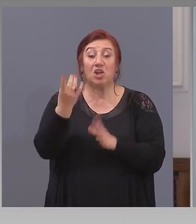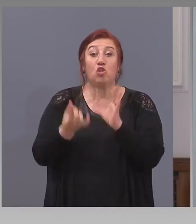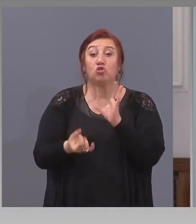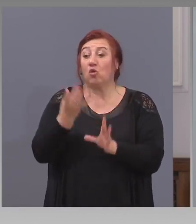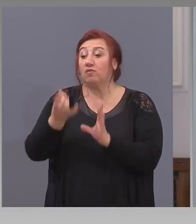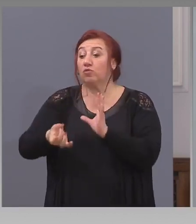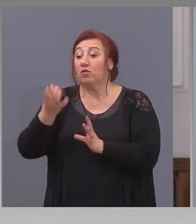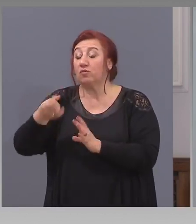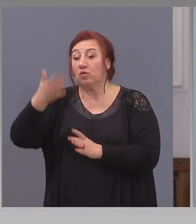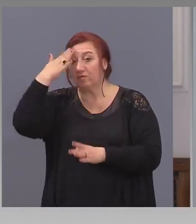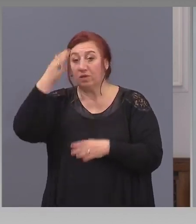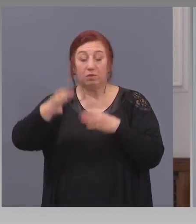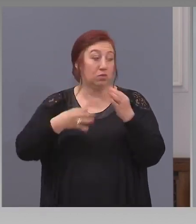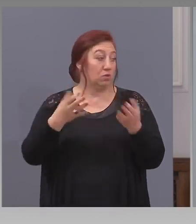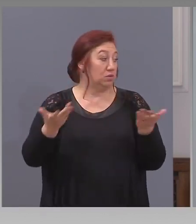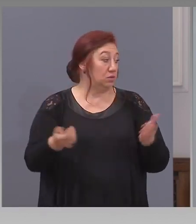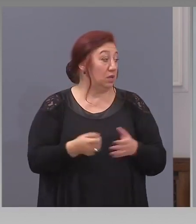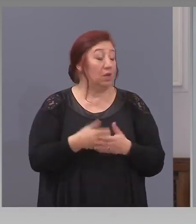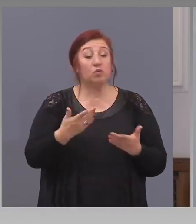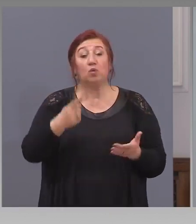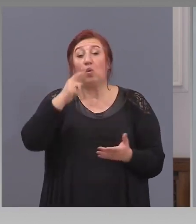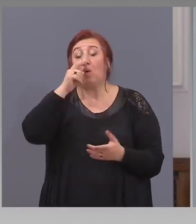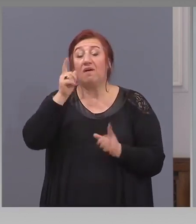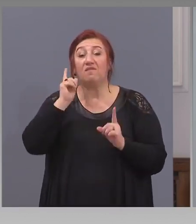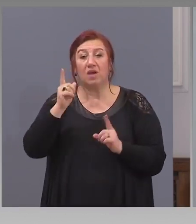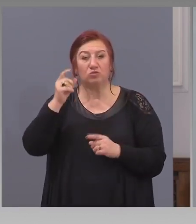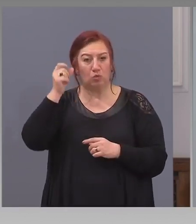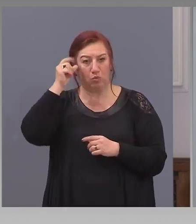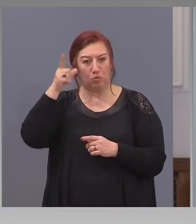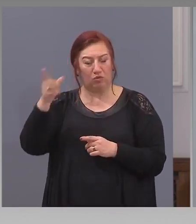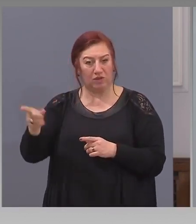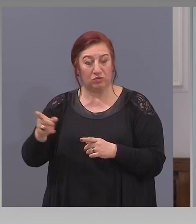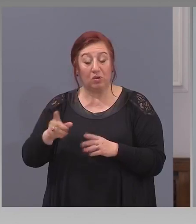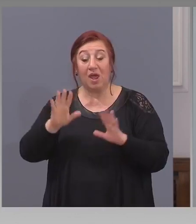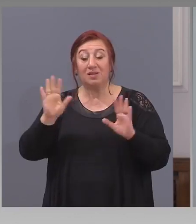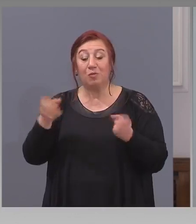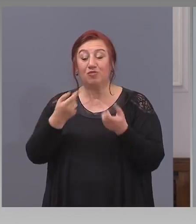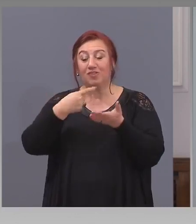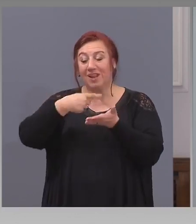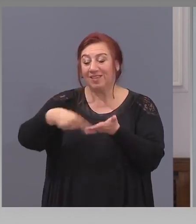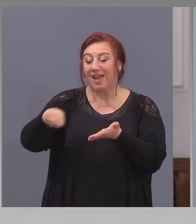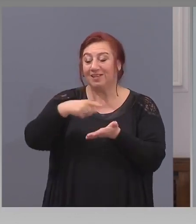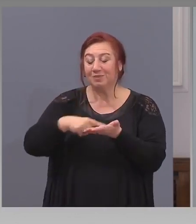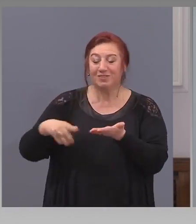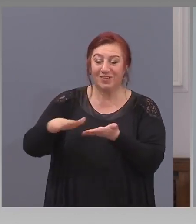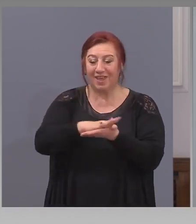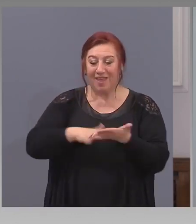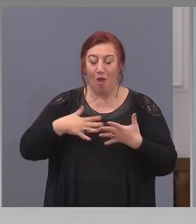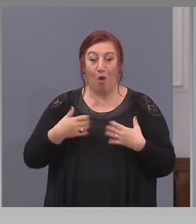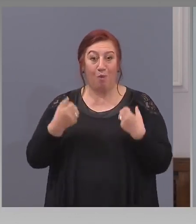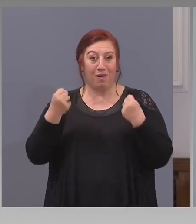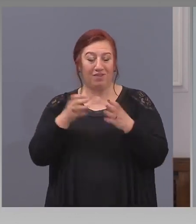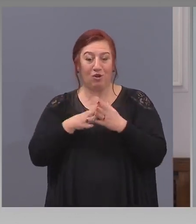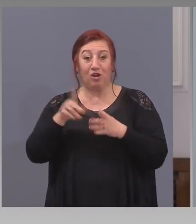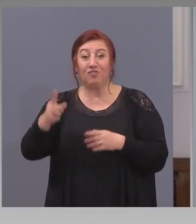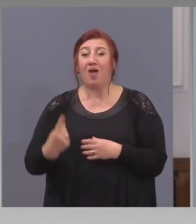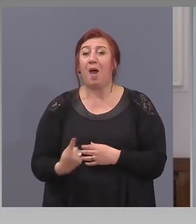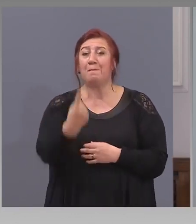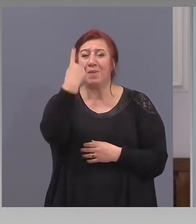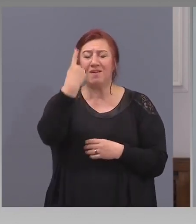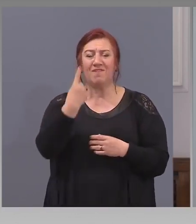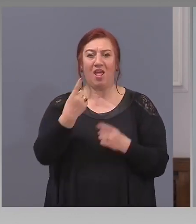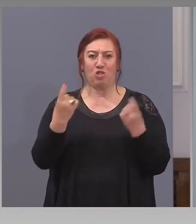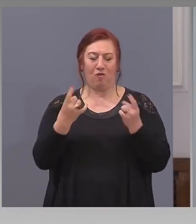И много е важно, професоре, почнат ли да излизат излекувани хора, това трябва да е първата новина, после колко са